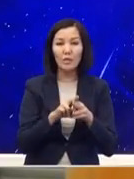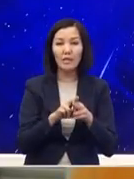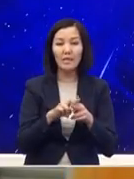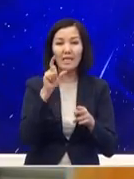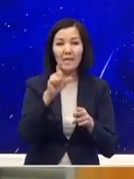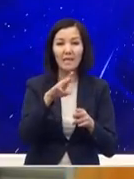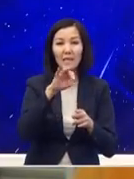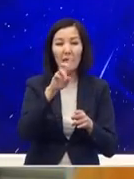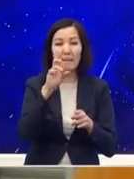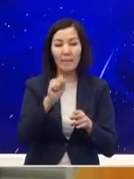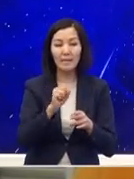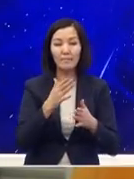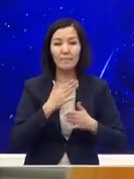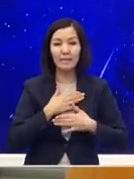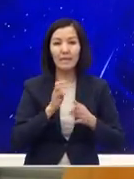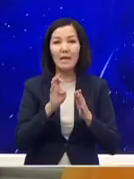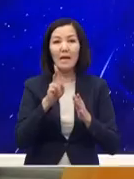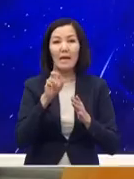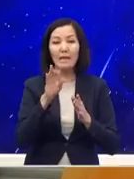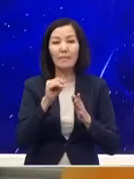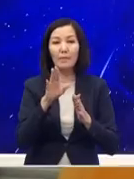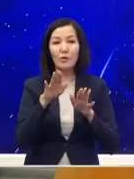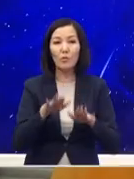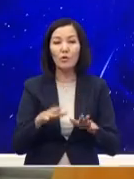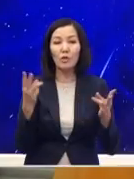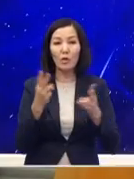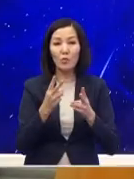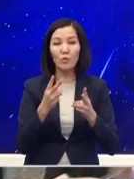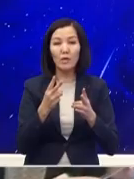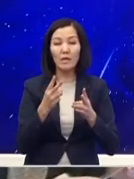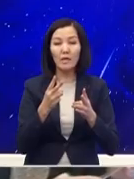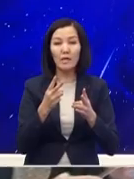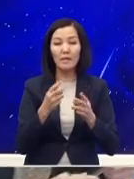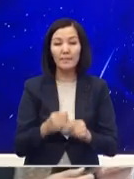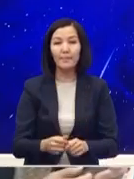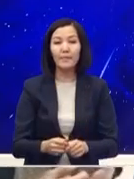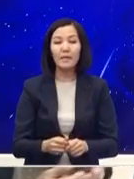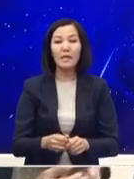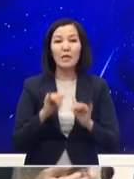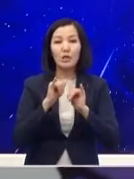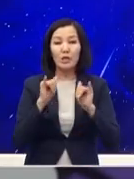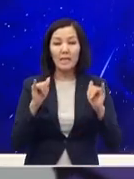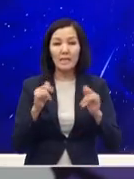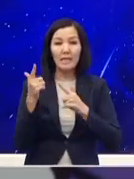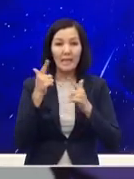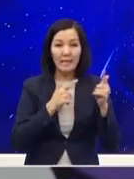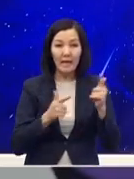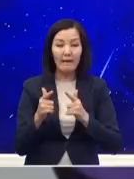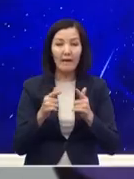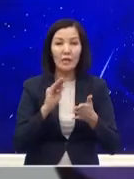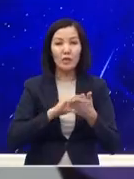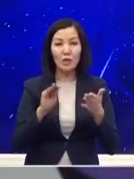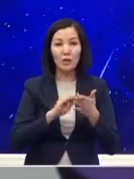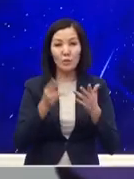қы таңбасының біздің әліпбиден орын алуына хақысы бар дейді. Ғалымдар жетілдірілген әліпби халқымыздың жазу